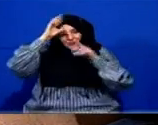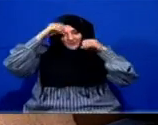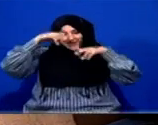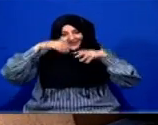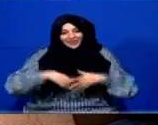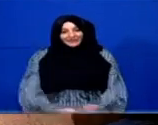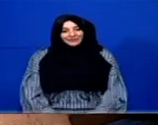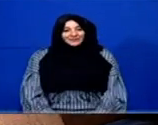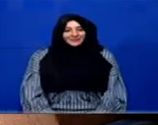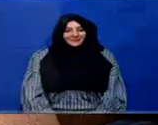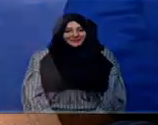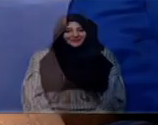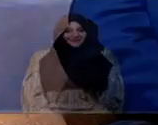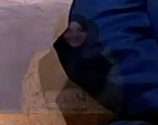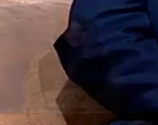وبركاته